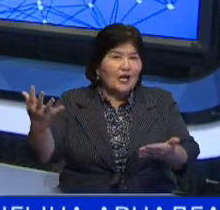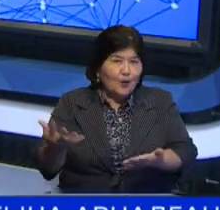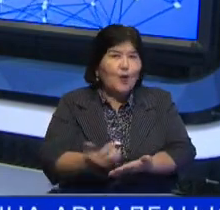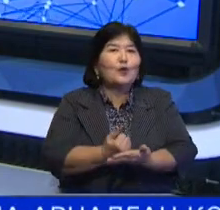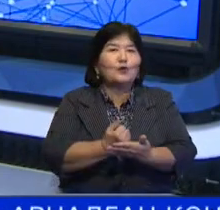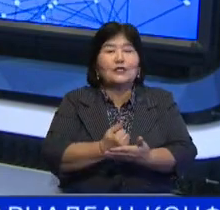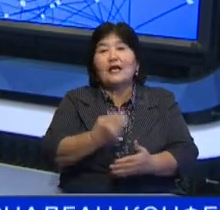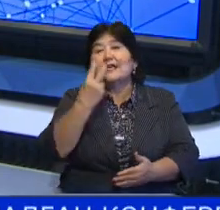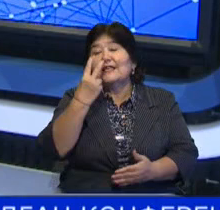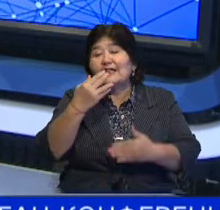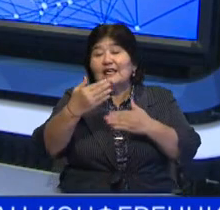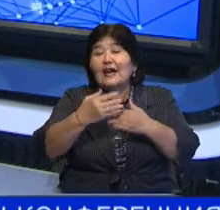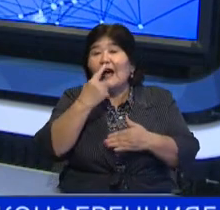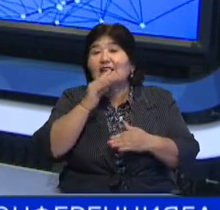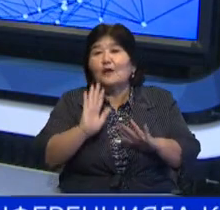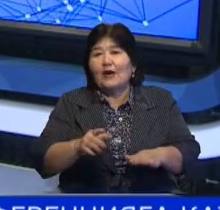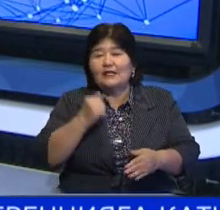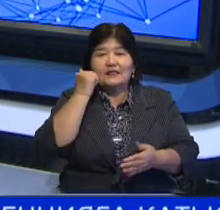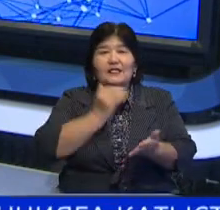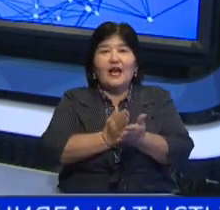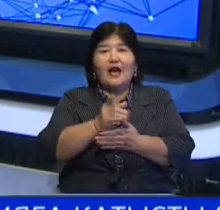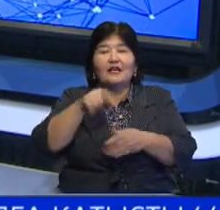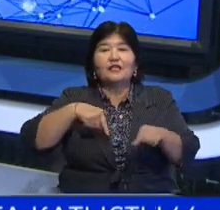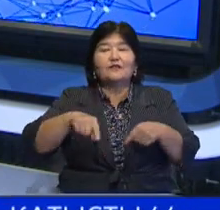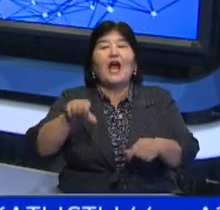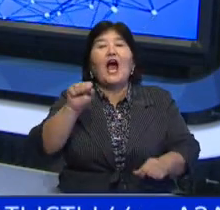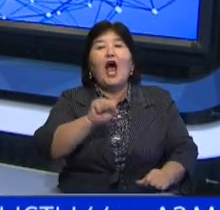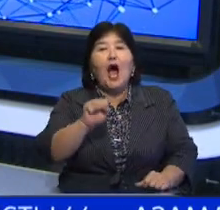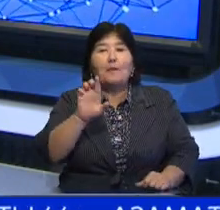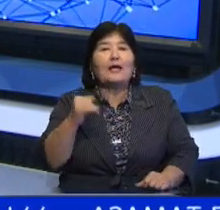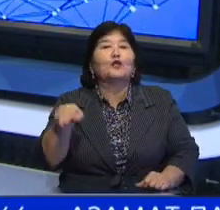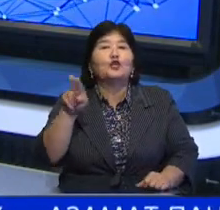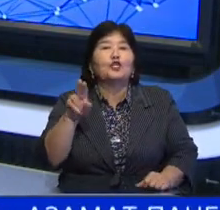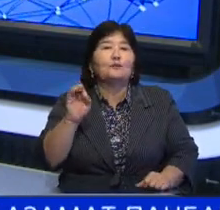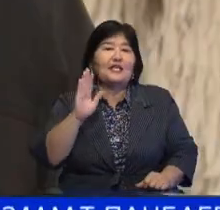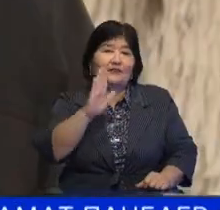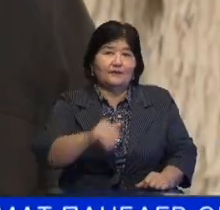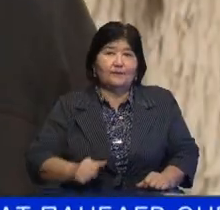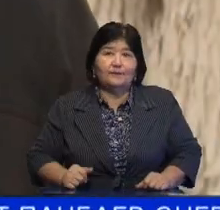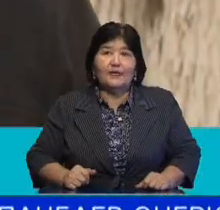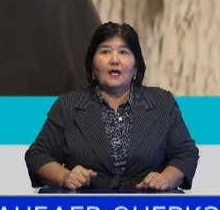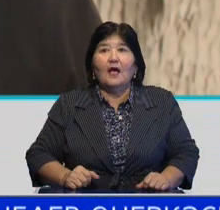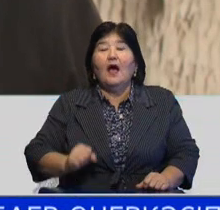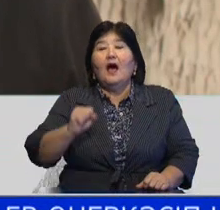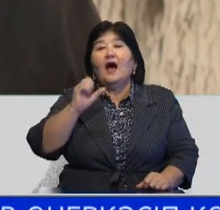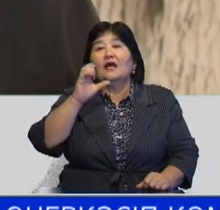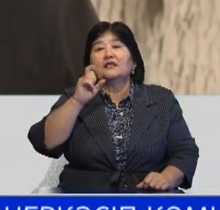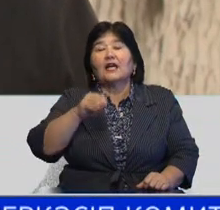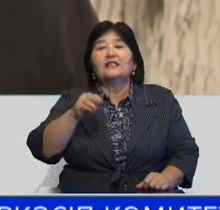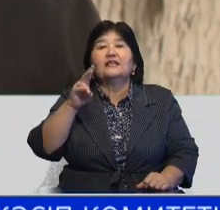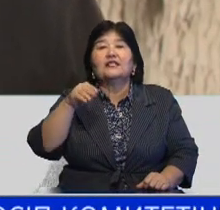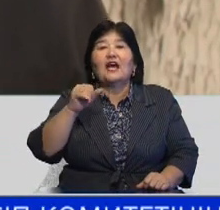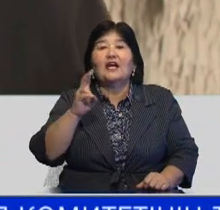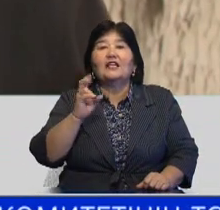жеткізуге екі қадам ғана қалды дейді ардагер футболшы Абай Дүйсенбиев. Асхат Тағыберген мен